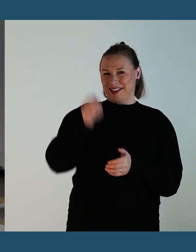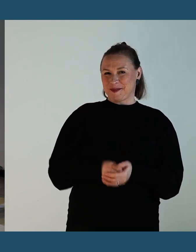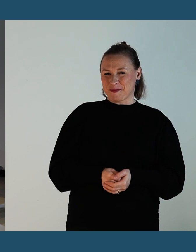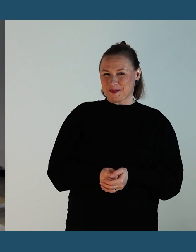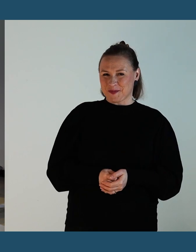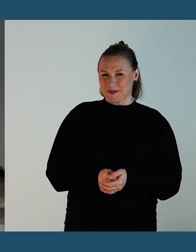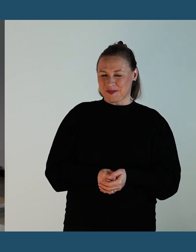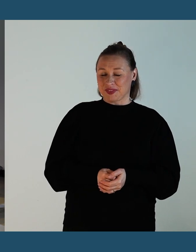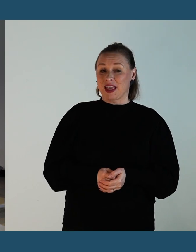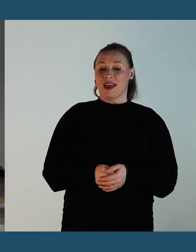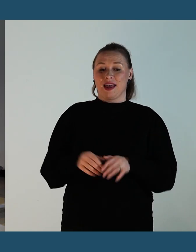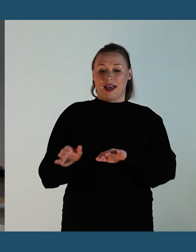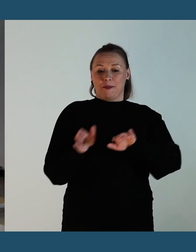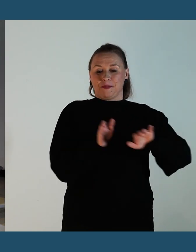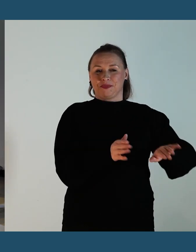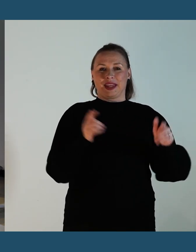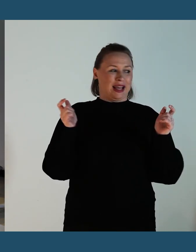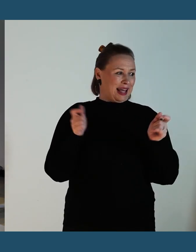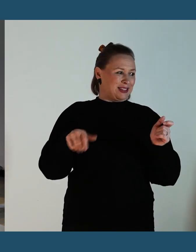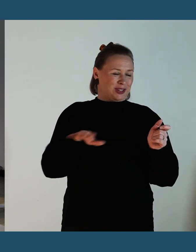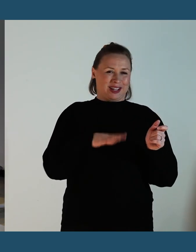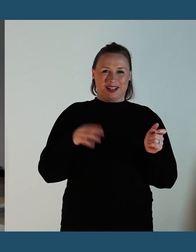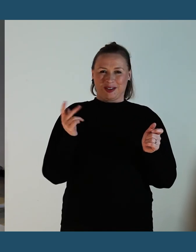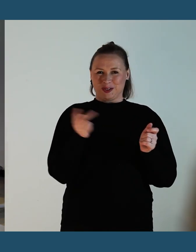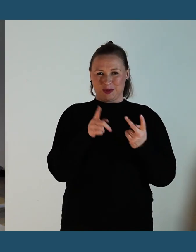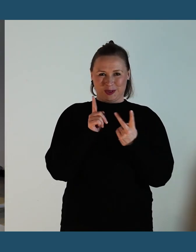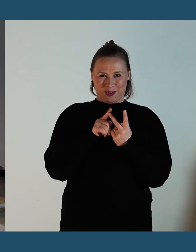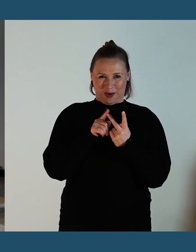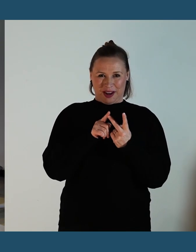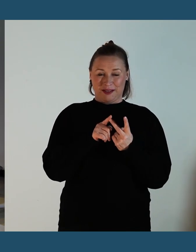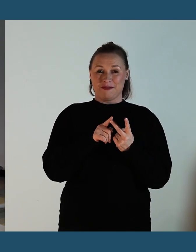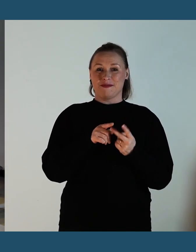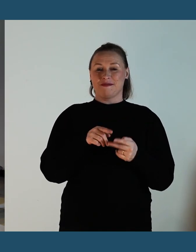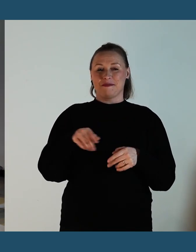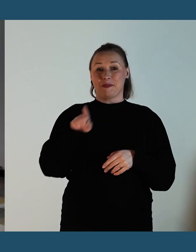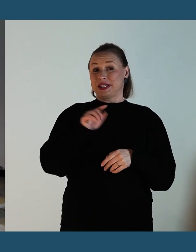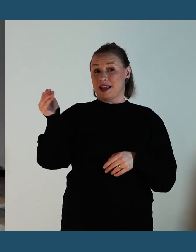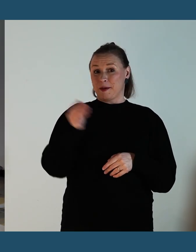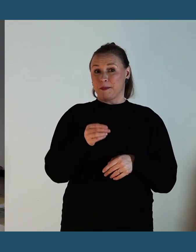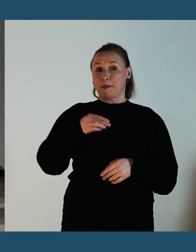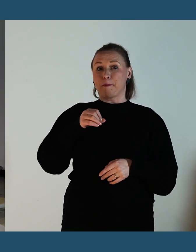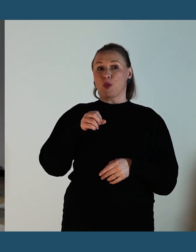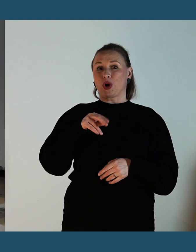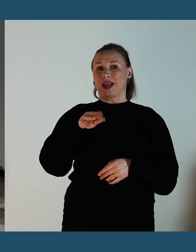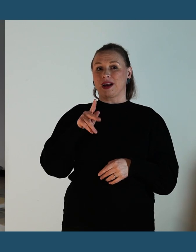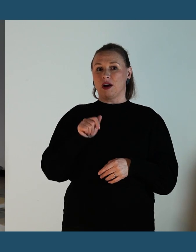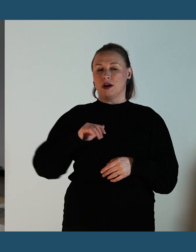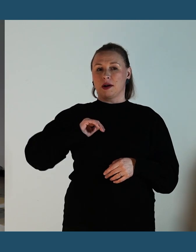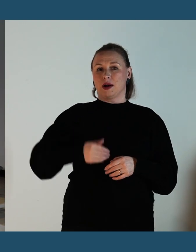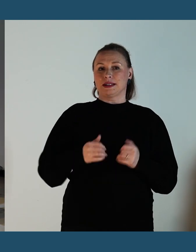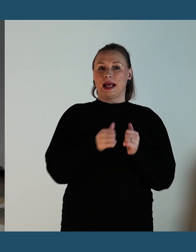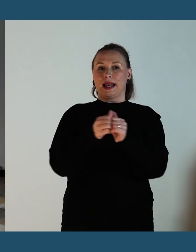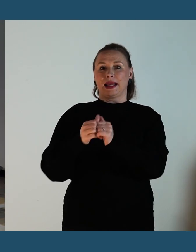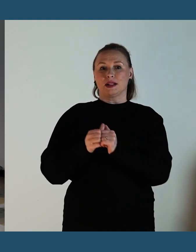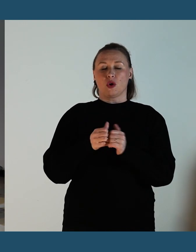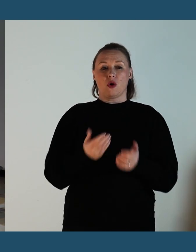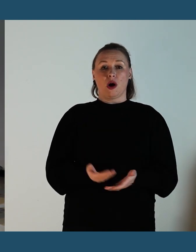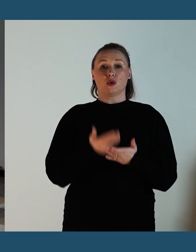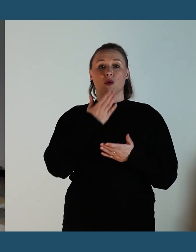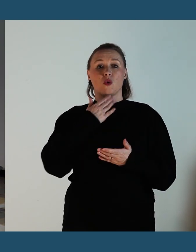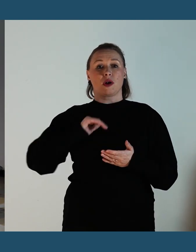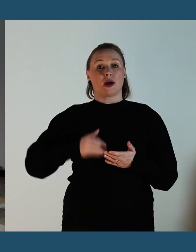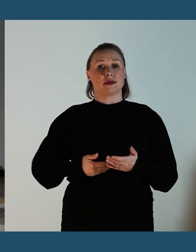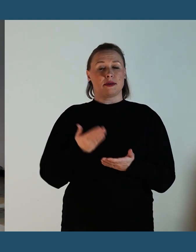järjestökentän kysymys, jonka tulee esittämään meille Monikanaiset liitto, joka on siis naisten järjestö, joka auttaa maahanmuuttaneita naisia.